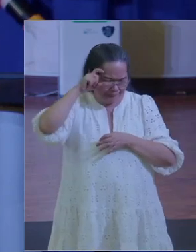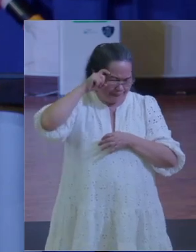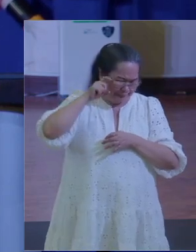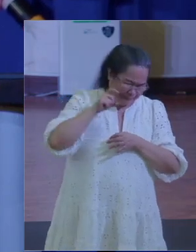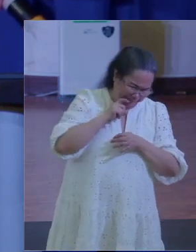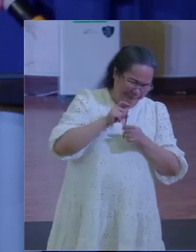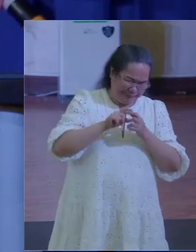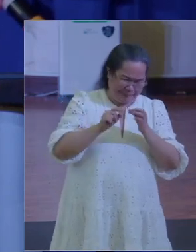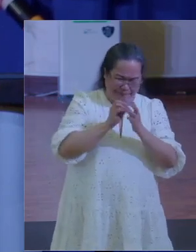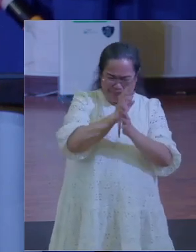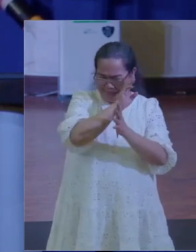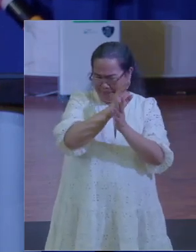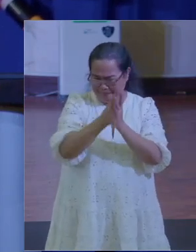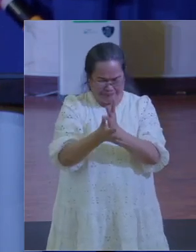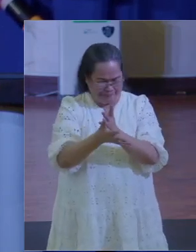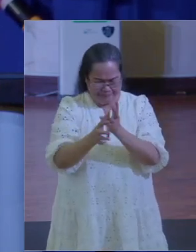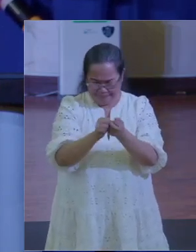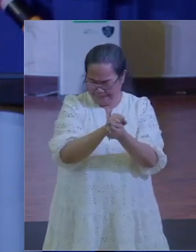addiction,